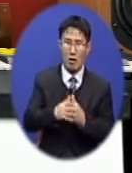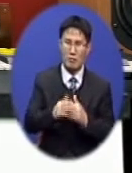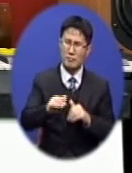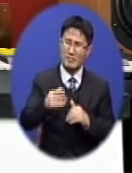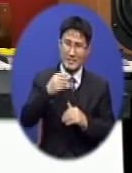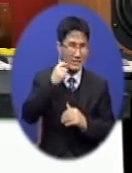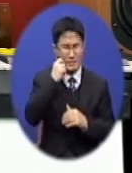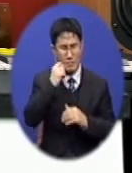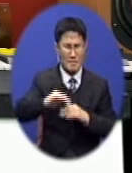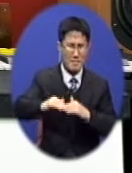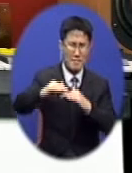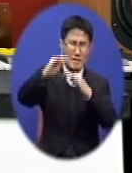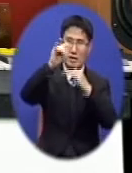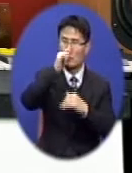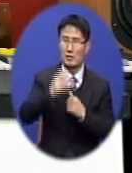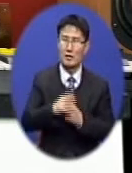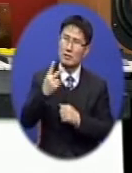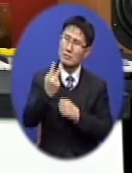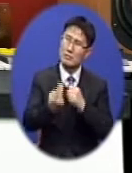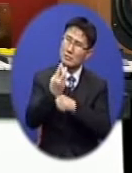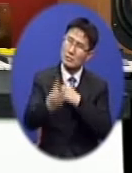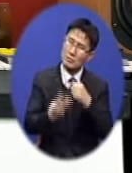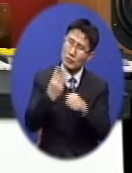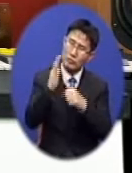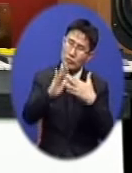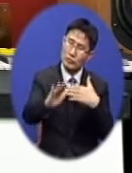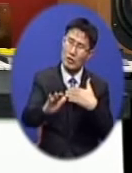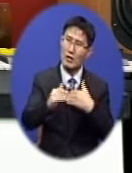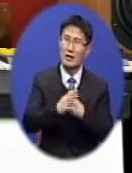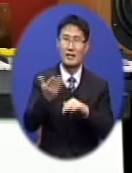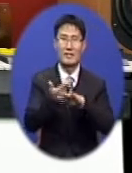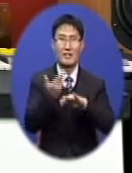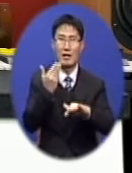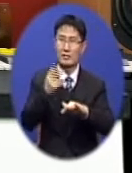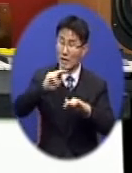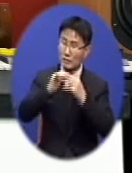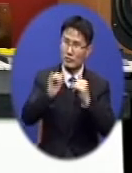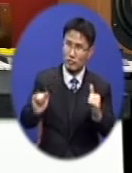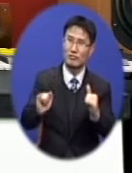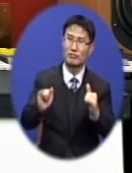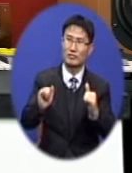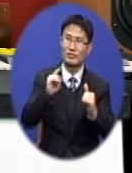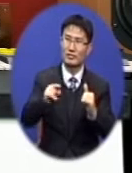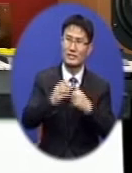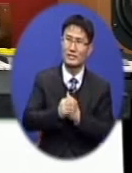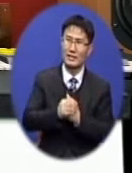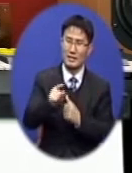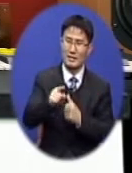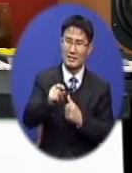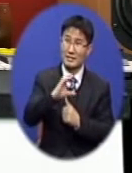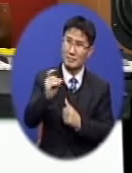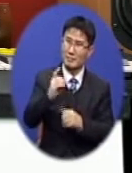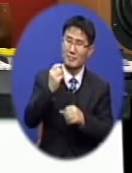있더라고요. 네. 그 상황에서 한 2, 3년 지나니까 다른 이제 가수들이 또 아~ 앨범을 낸 건